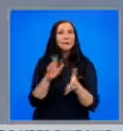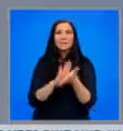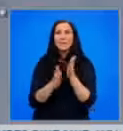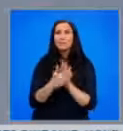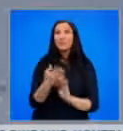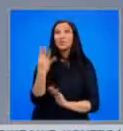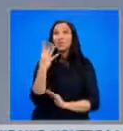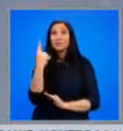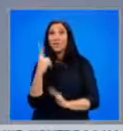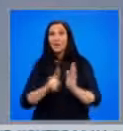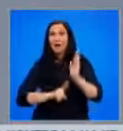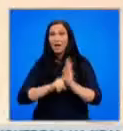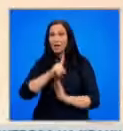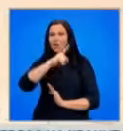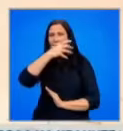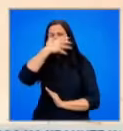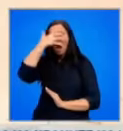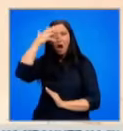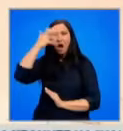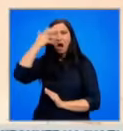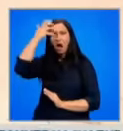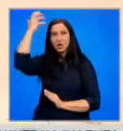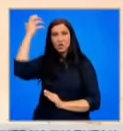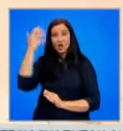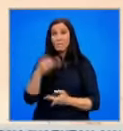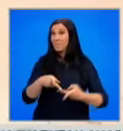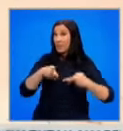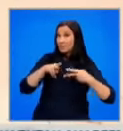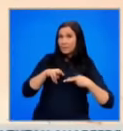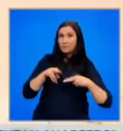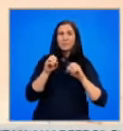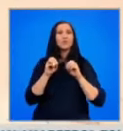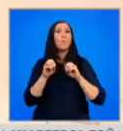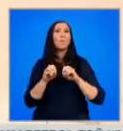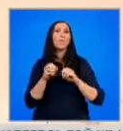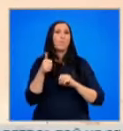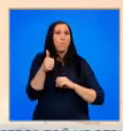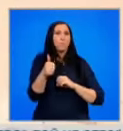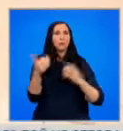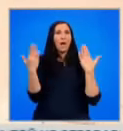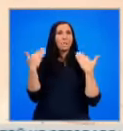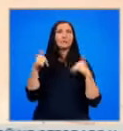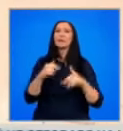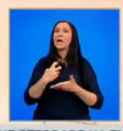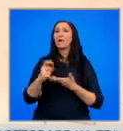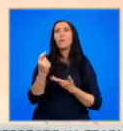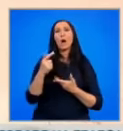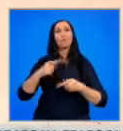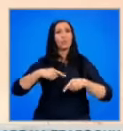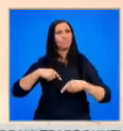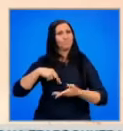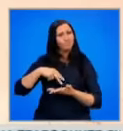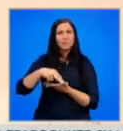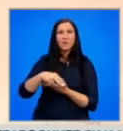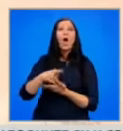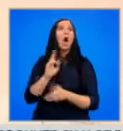с 41 градусова жега. Прибирам се и ще пуснем климатика. Сега излязох малко да се раздвижа, но на